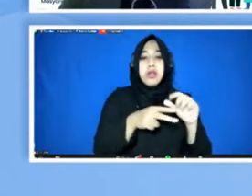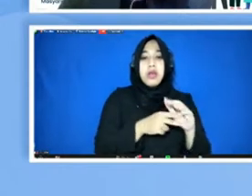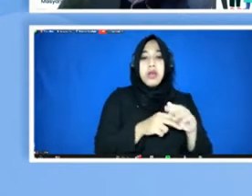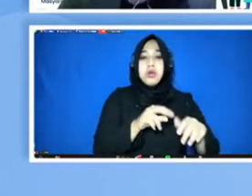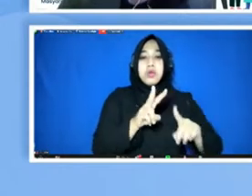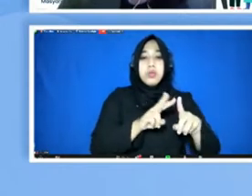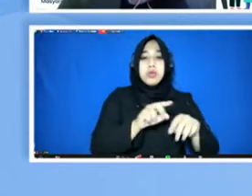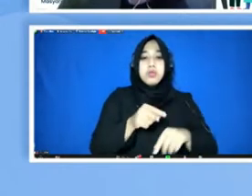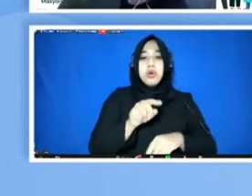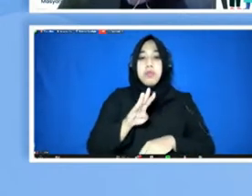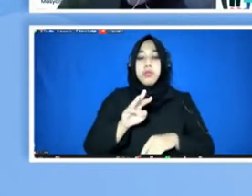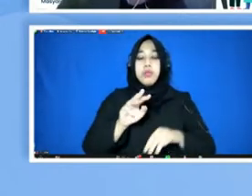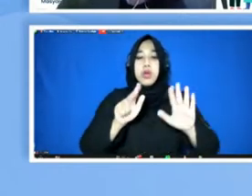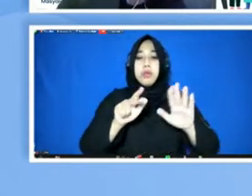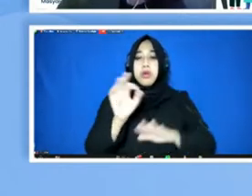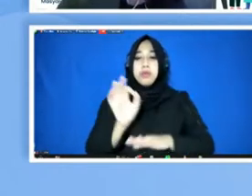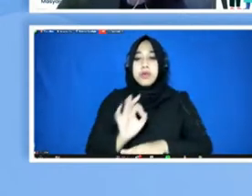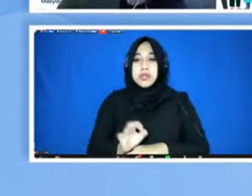12,48%.